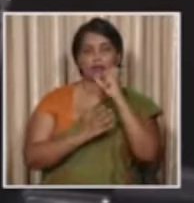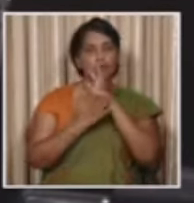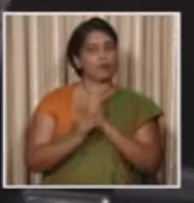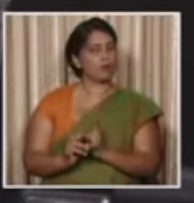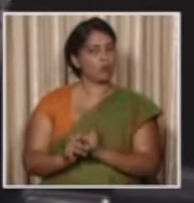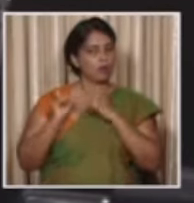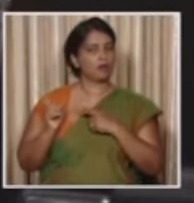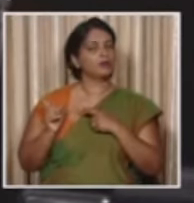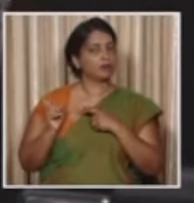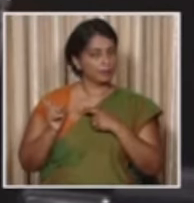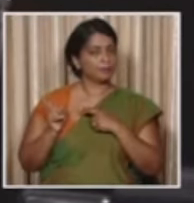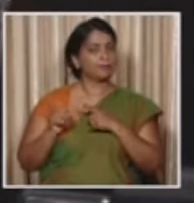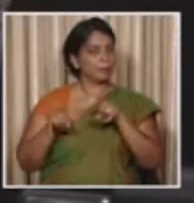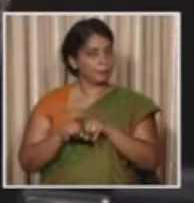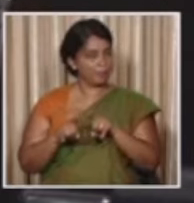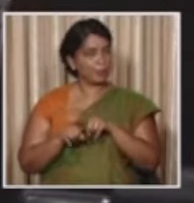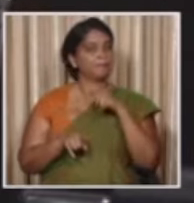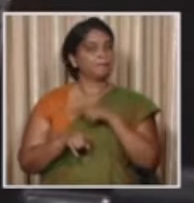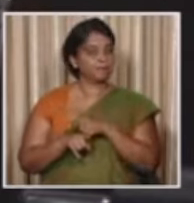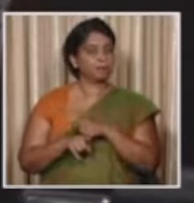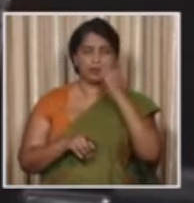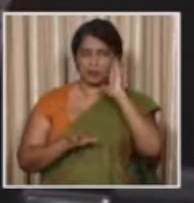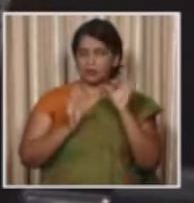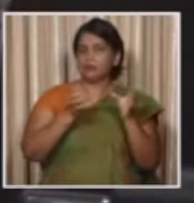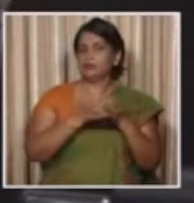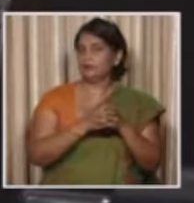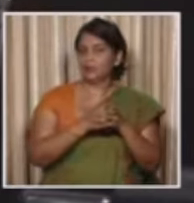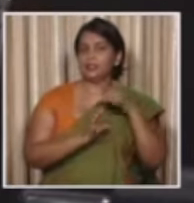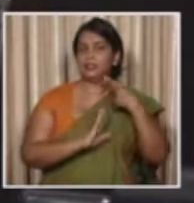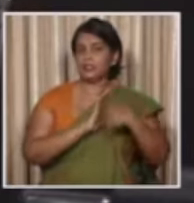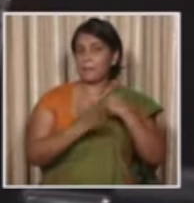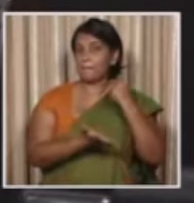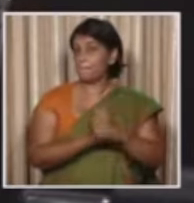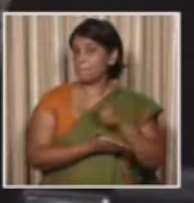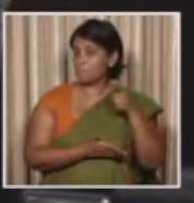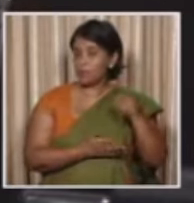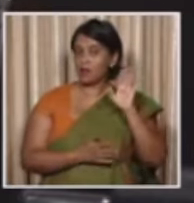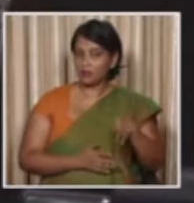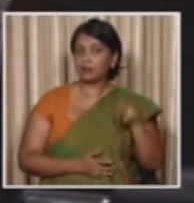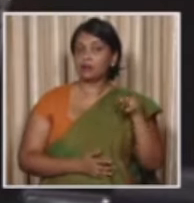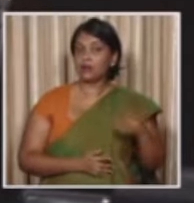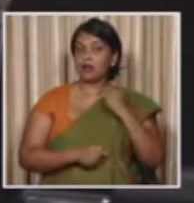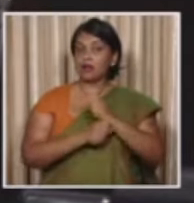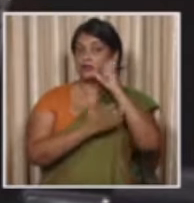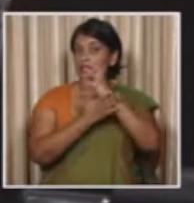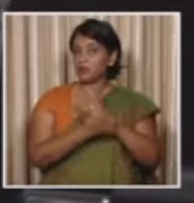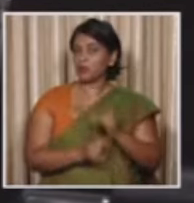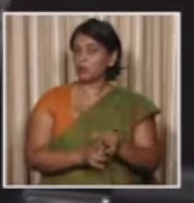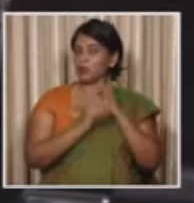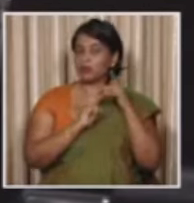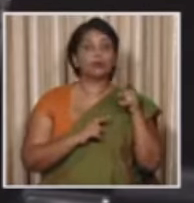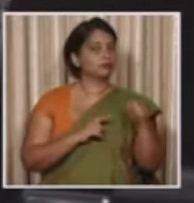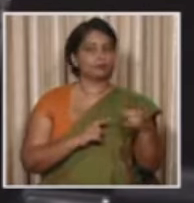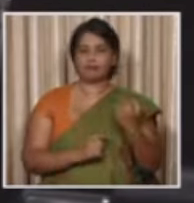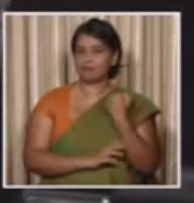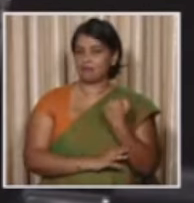ව්‍යවස්ථාවට යටත්ව. ඒක නිසා එහෙම ස්වාධීනතාවයක් ශ්‍රී ලංකා මහ බැංකුවට තිබුණත් ආණ්ඩුක්‍රම ව්‍යවස්ථාව යටතේ